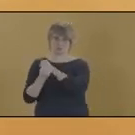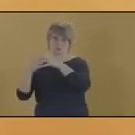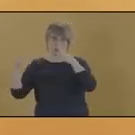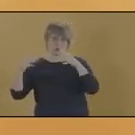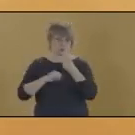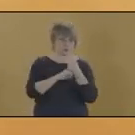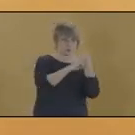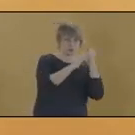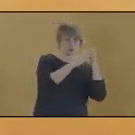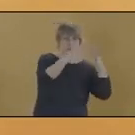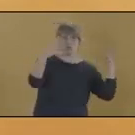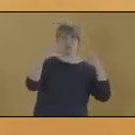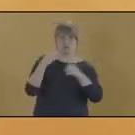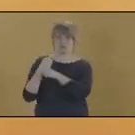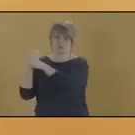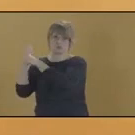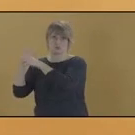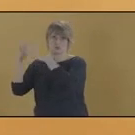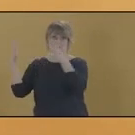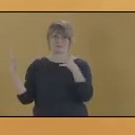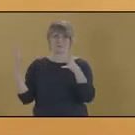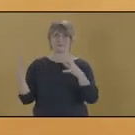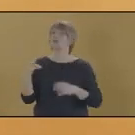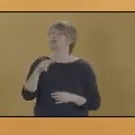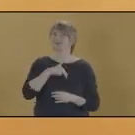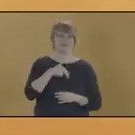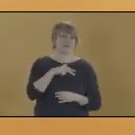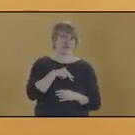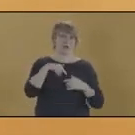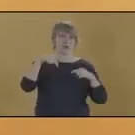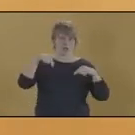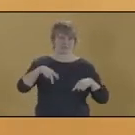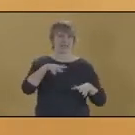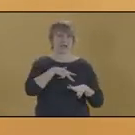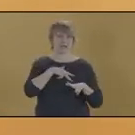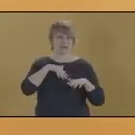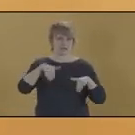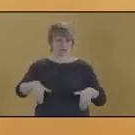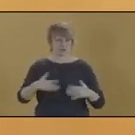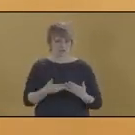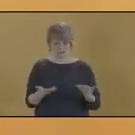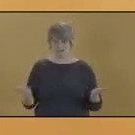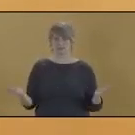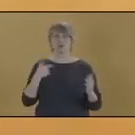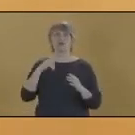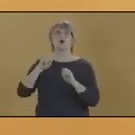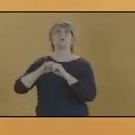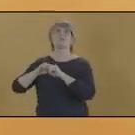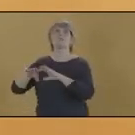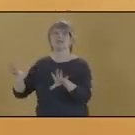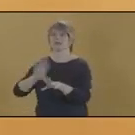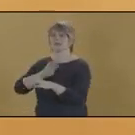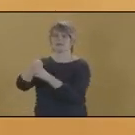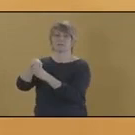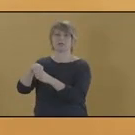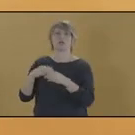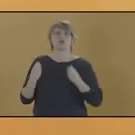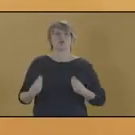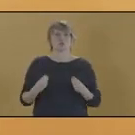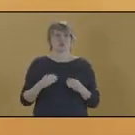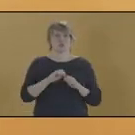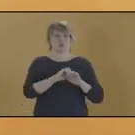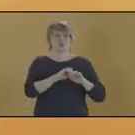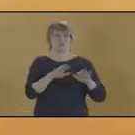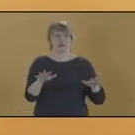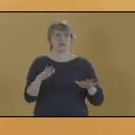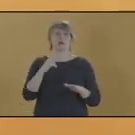Krisen finden natürlich nicht nur in der Realität statt, sondern werden auch in den Medien behandelt, sowohl in den klassischen Medien als auch in